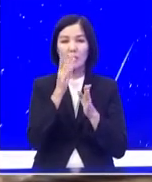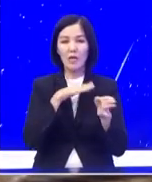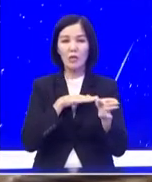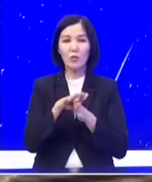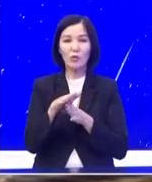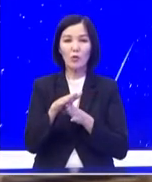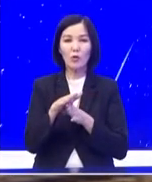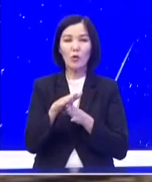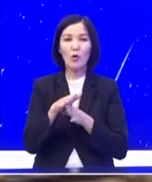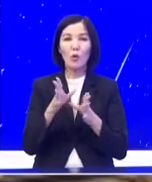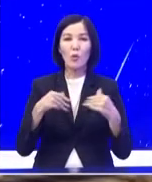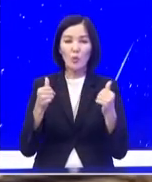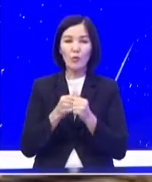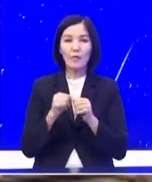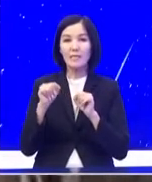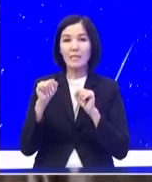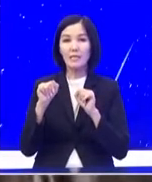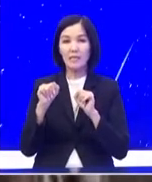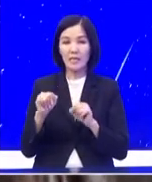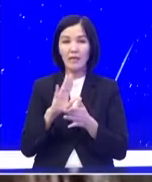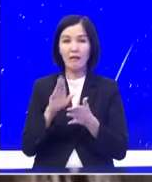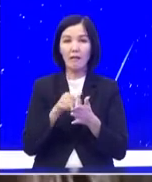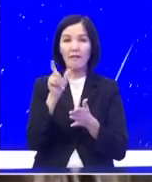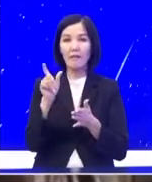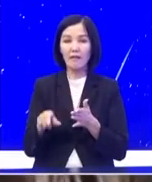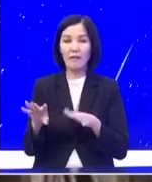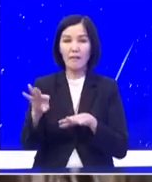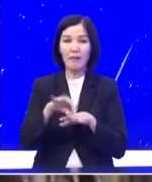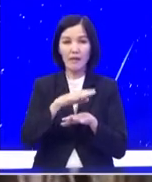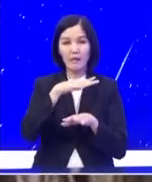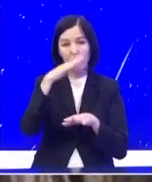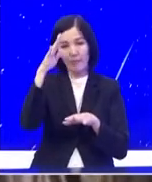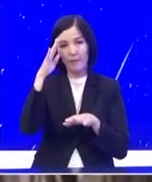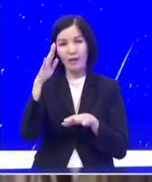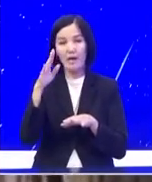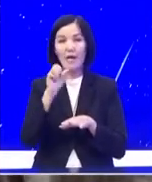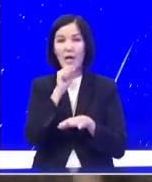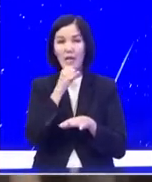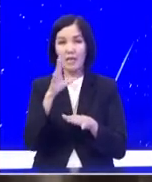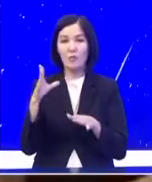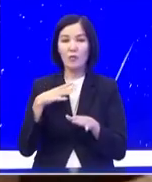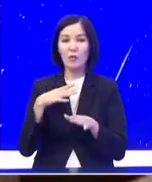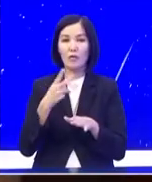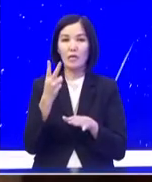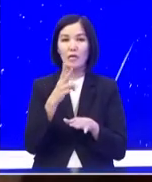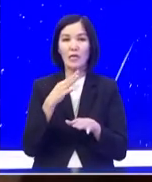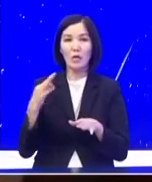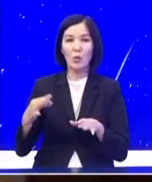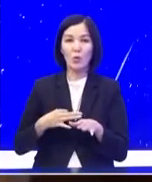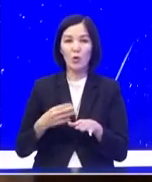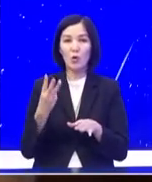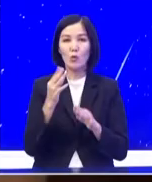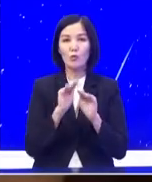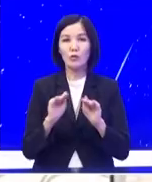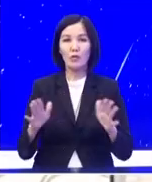ісіне арнады. Отбасының да тірегі еді. Асыл жар, ардақты әке, қадірлі ата болды. Жарымен екі ұлы өсіріп, үш